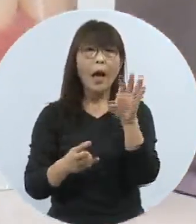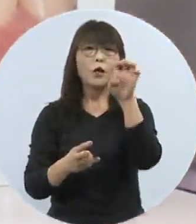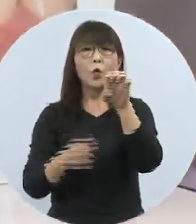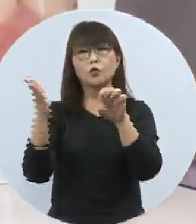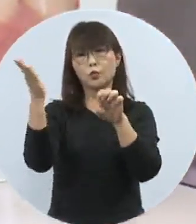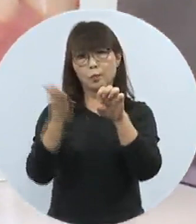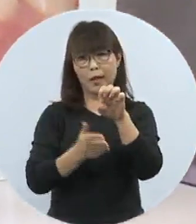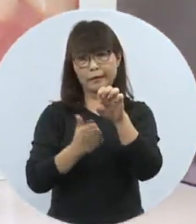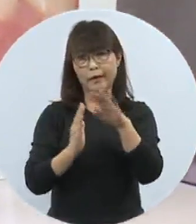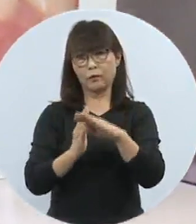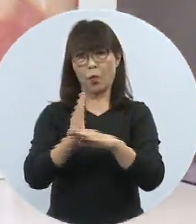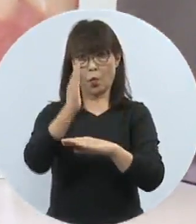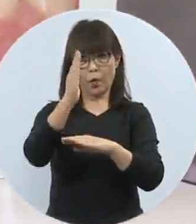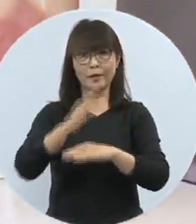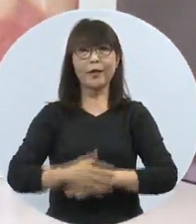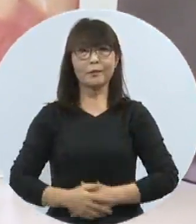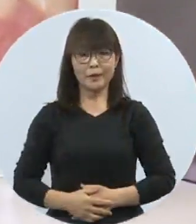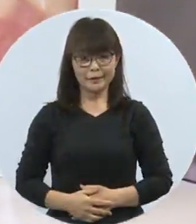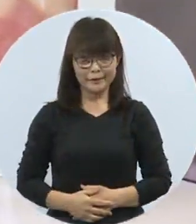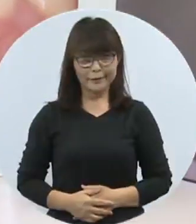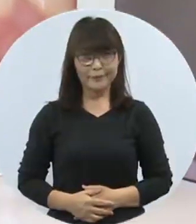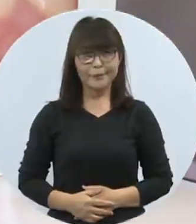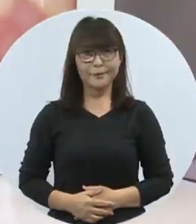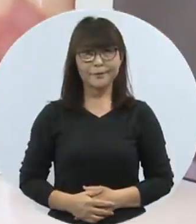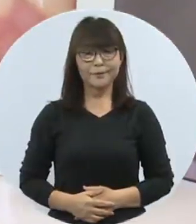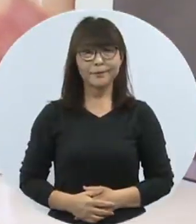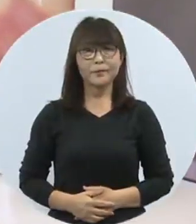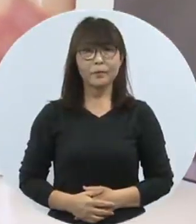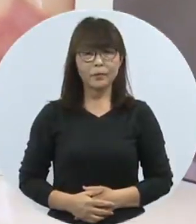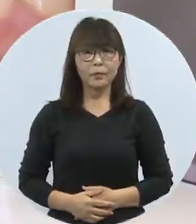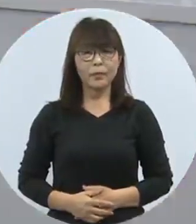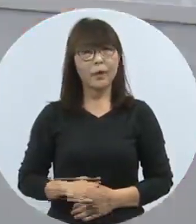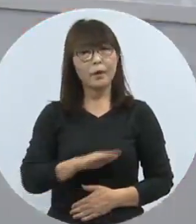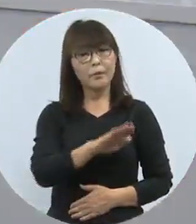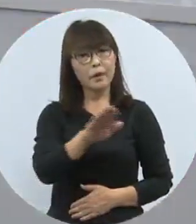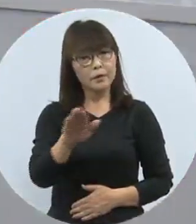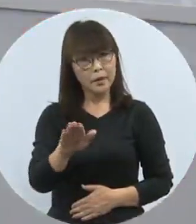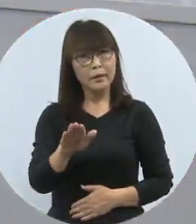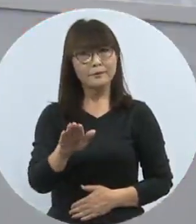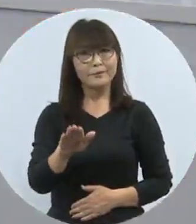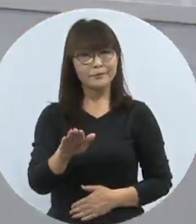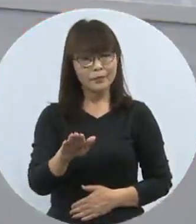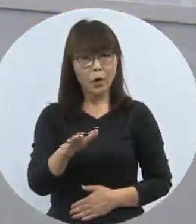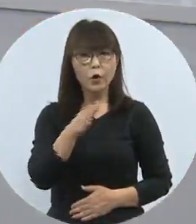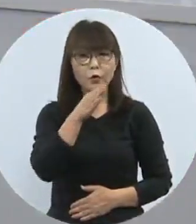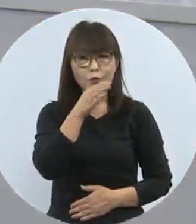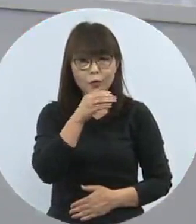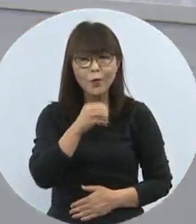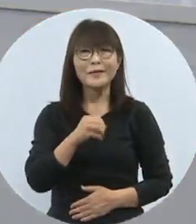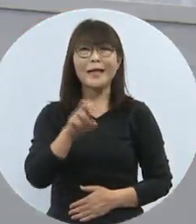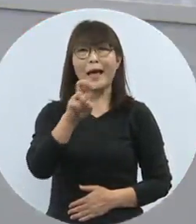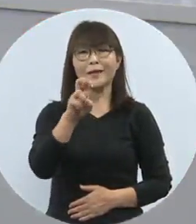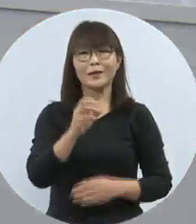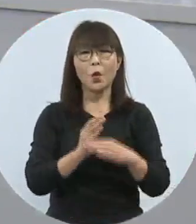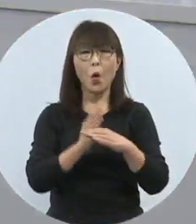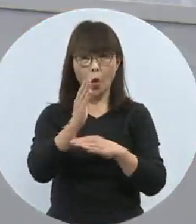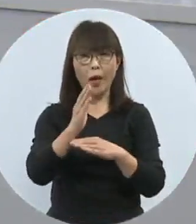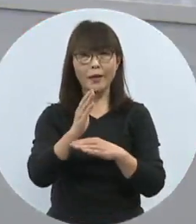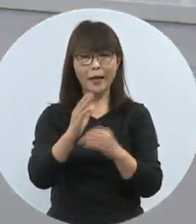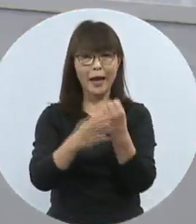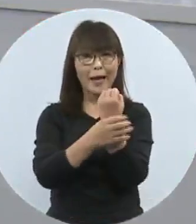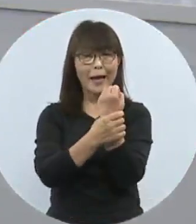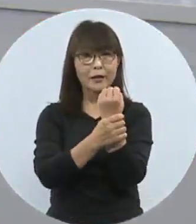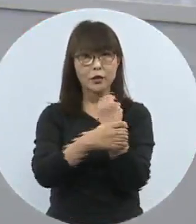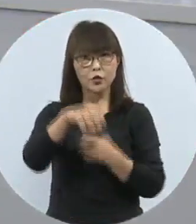を超えていますので、はい、皆さんやっぱりもう20歳を超えたら歯周病予